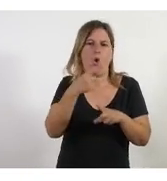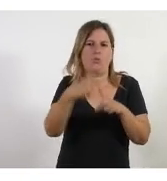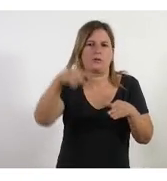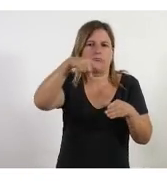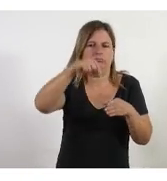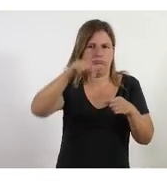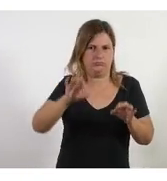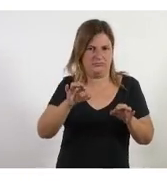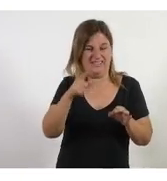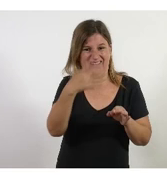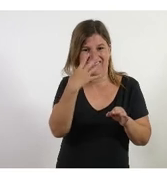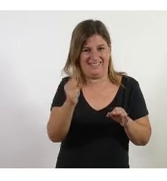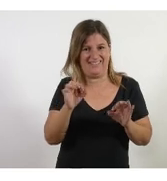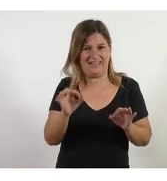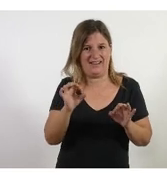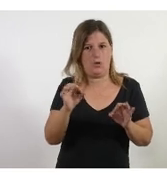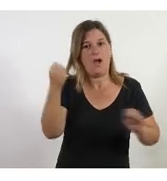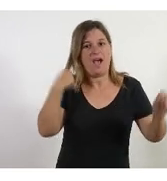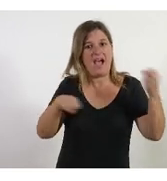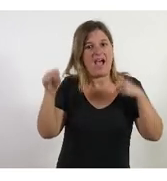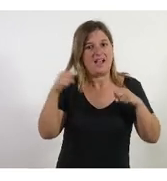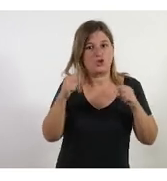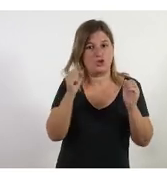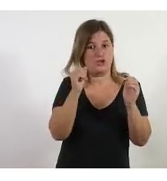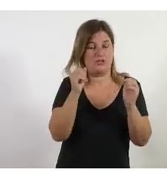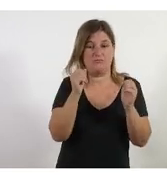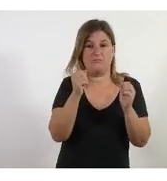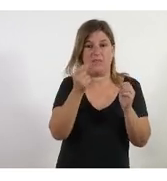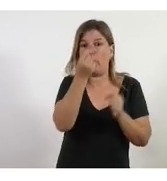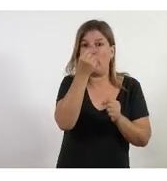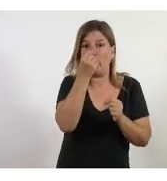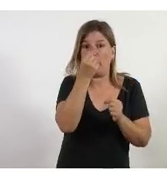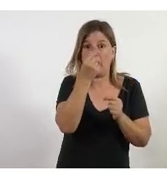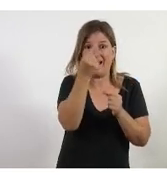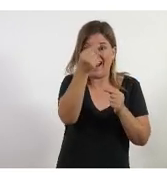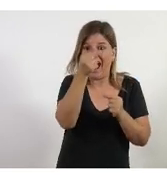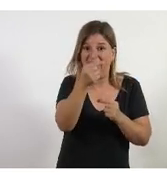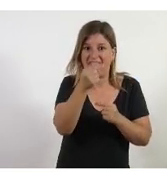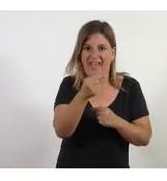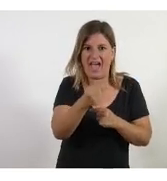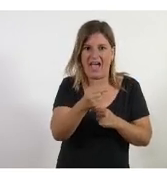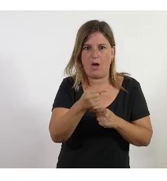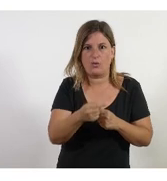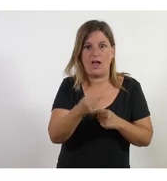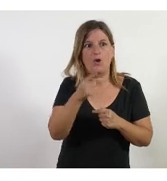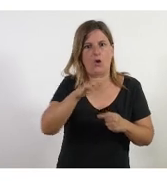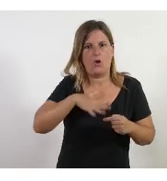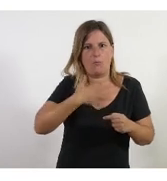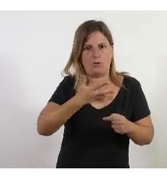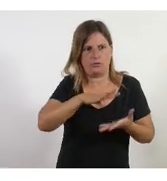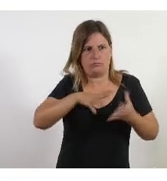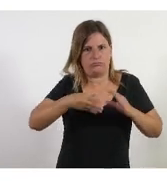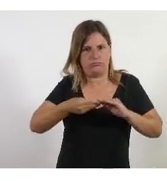Sí? M'enteneu el que vull dir, eh? Són accions petites, una per cada capítol, perquè siguin assolibles per tu. Perquè si estan